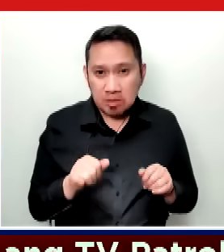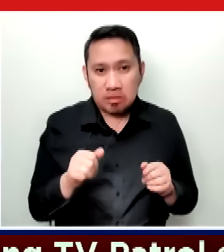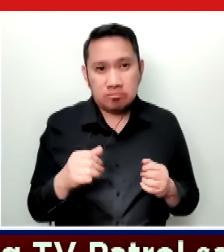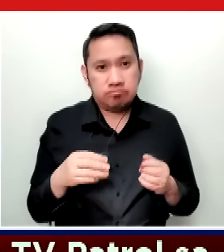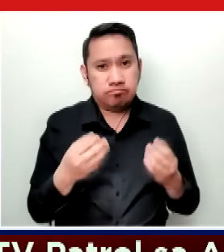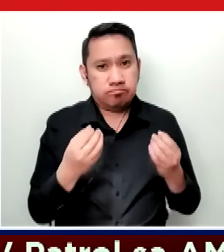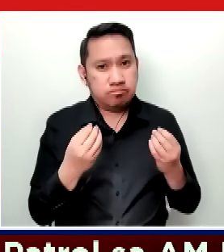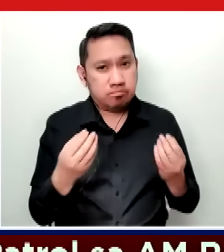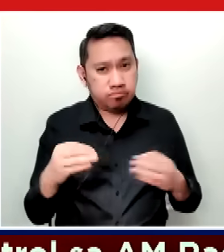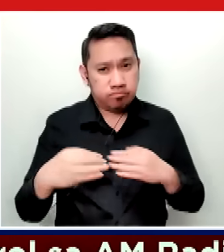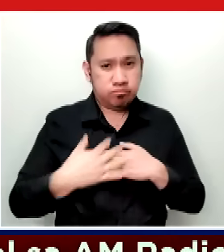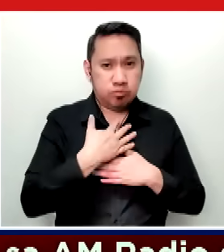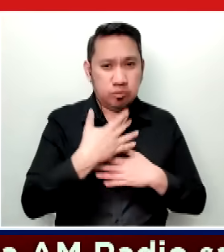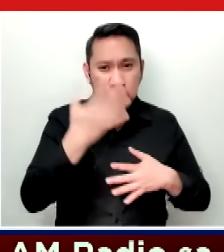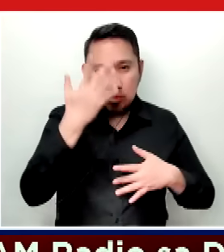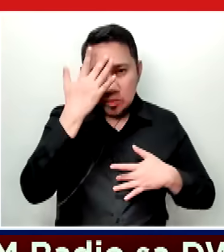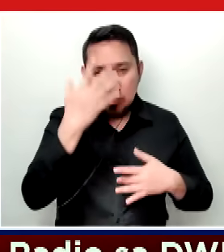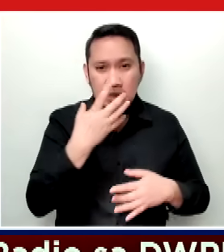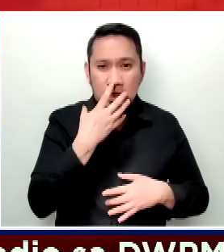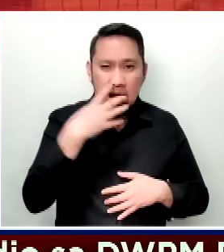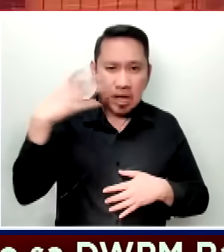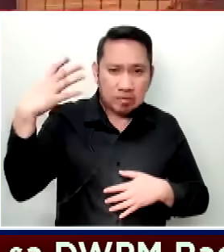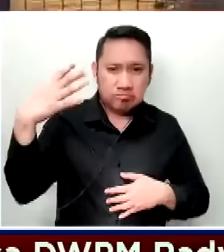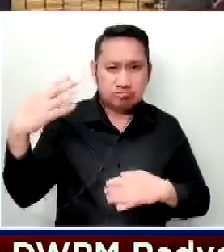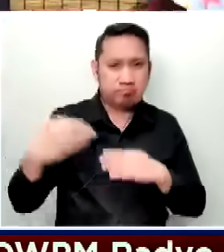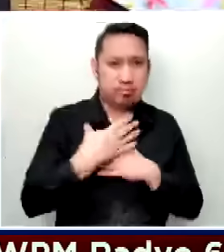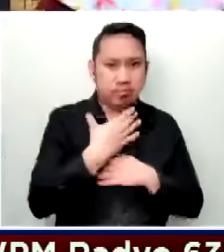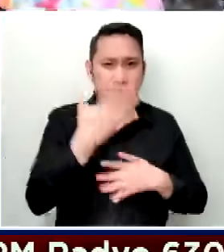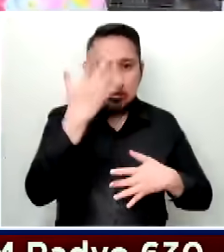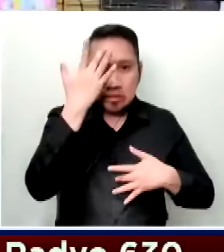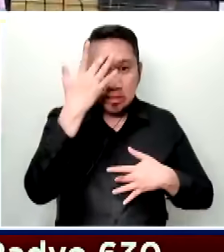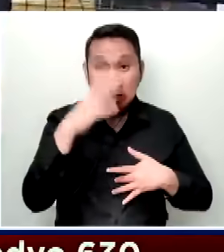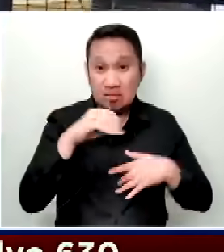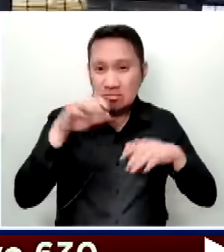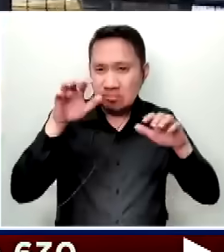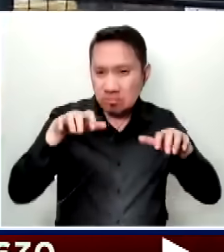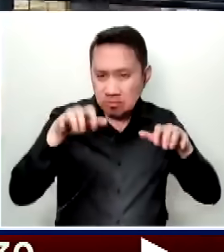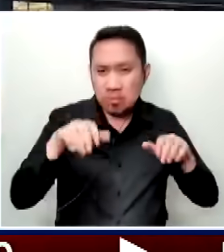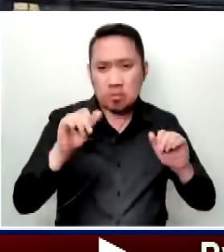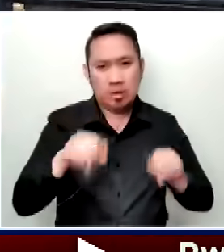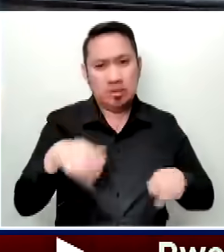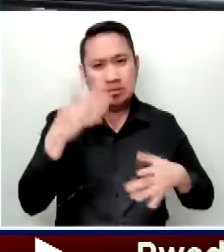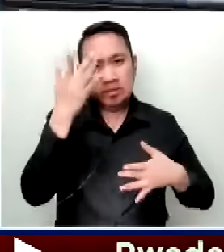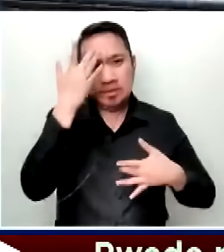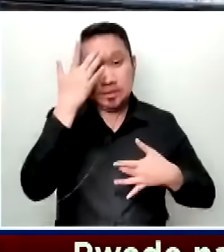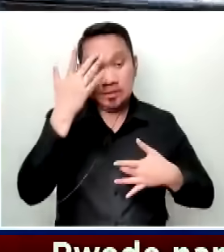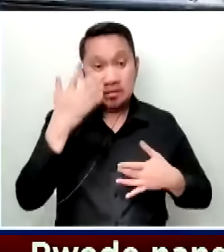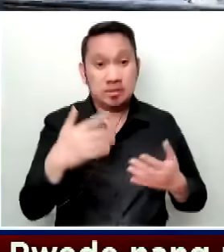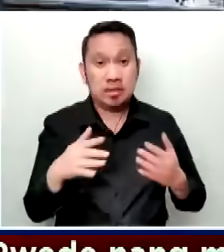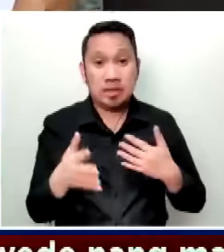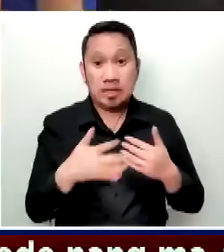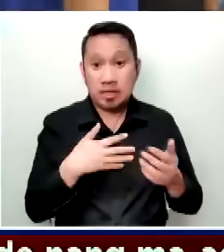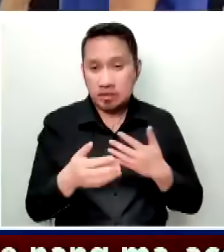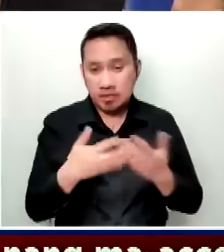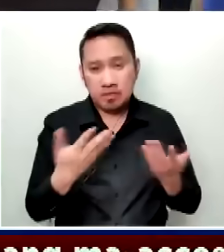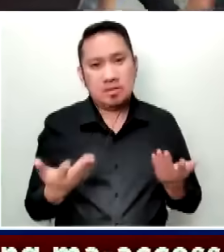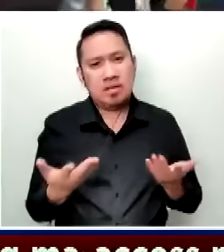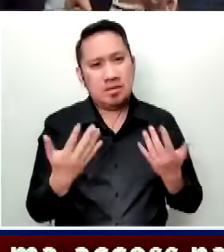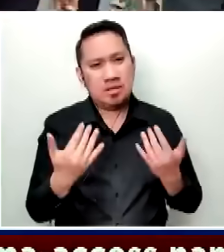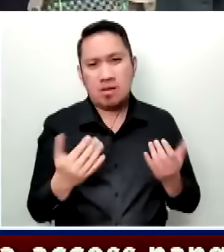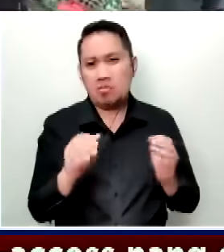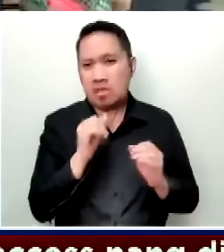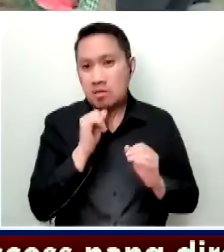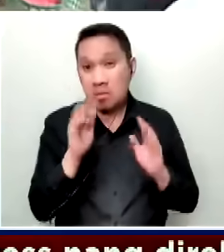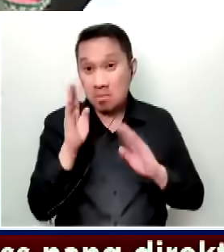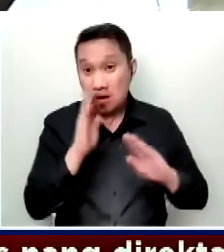overcrowding, labis na init at biglang pag-ulan. Dagdag ni Herbosa, bagamat nag-plateau na ang COVID-19, hindi pa rin